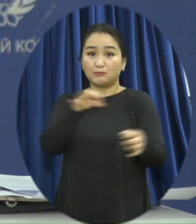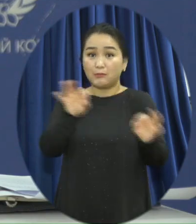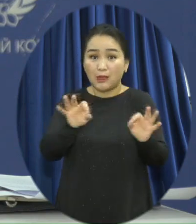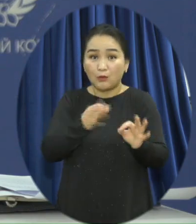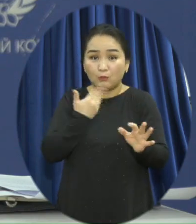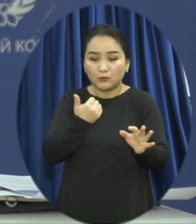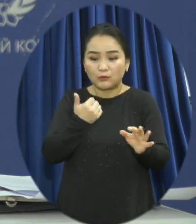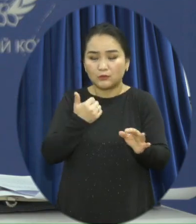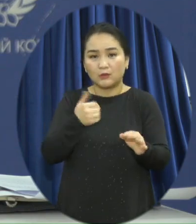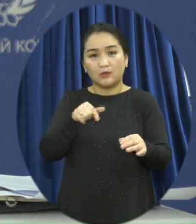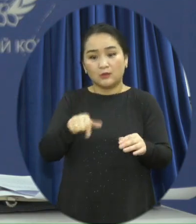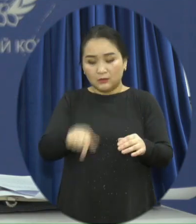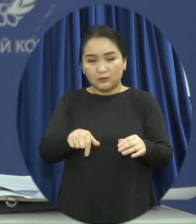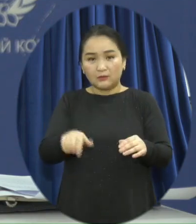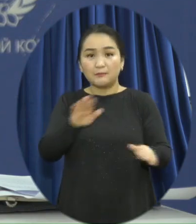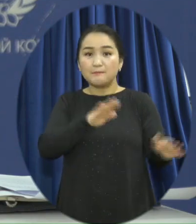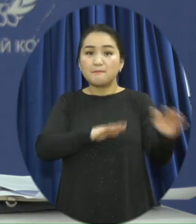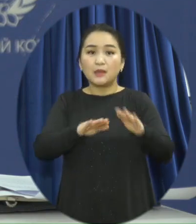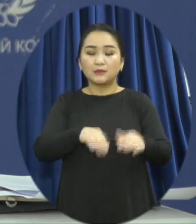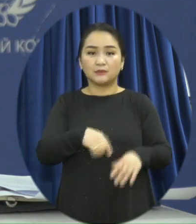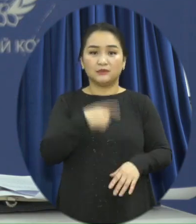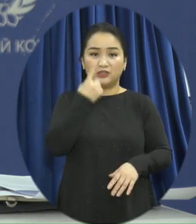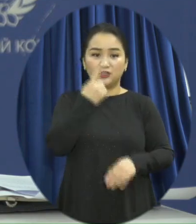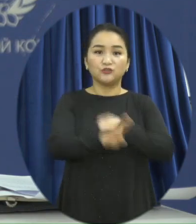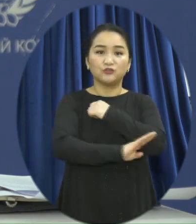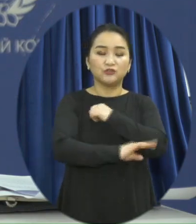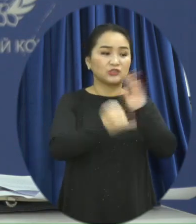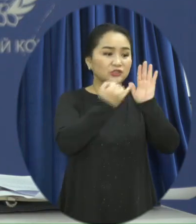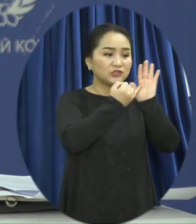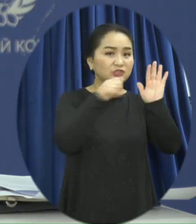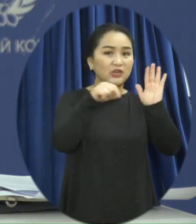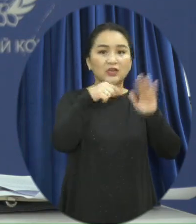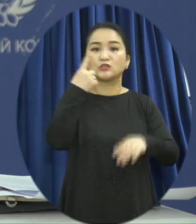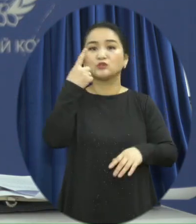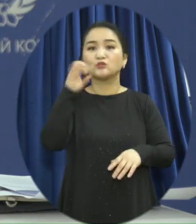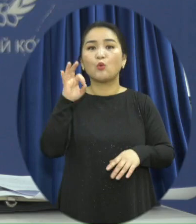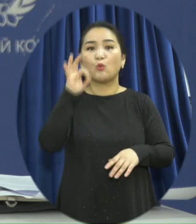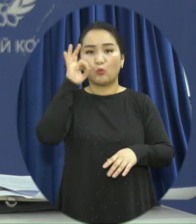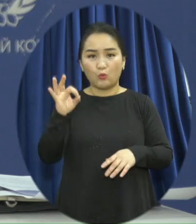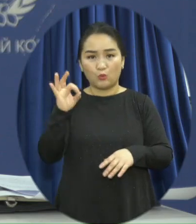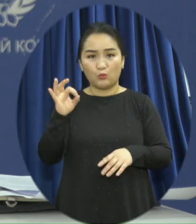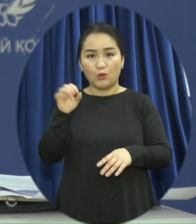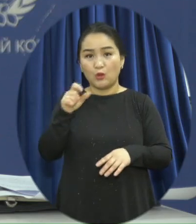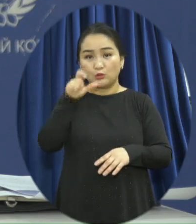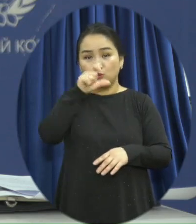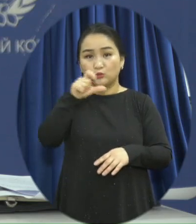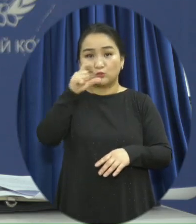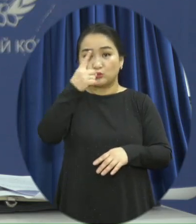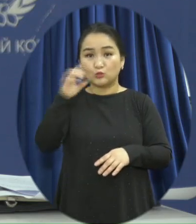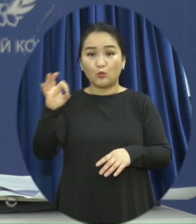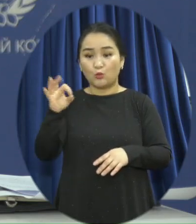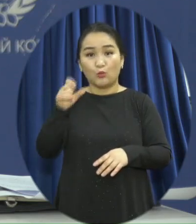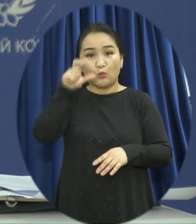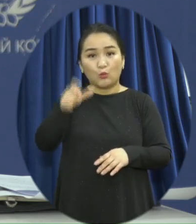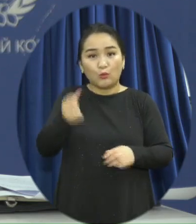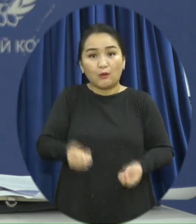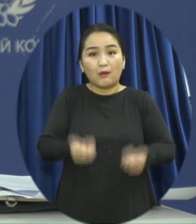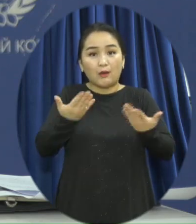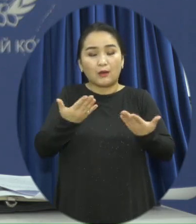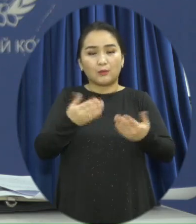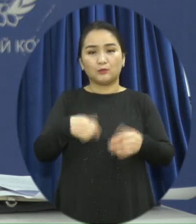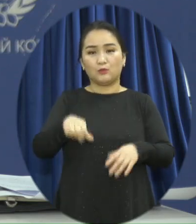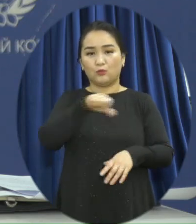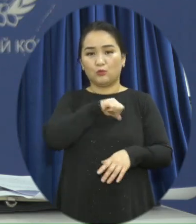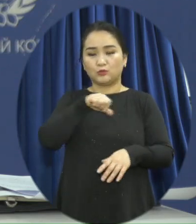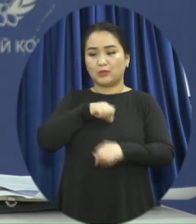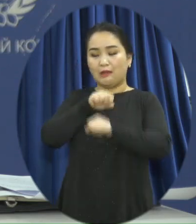жишээ бол өдөртөө 60-аас 100 тохиолдол гарна гэдэг бол бид өөрсдөө энэ одоо хариу арга хэмжээ халдварын сэргийлт хяналтын